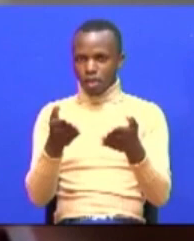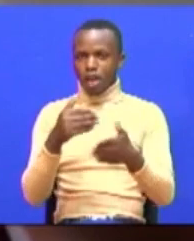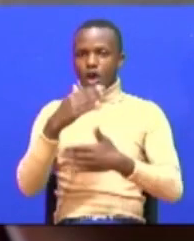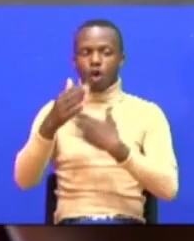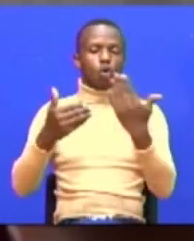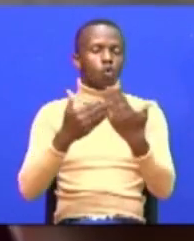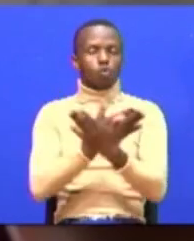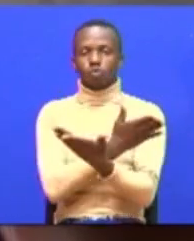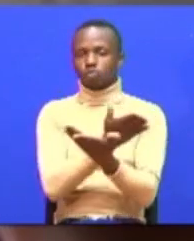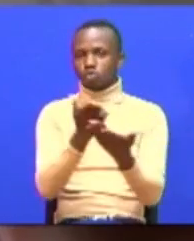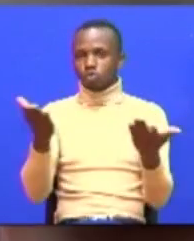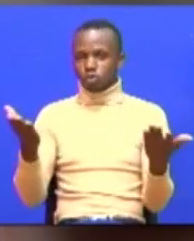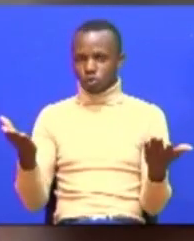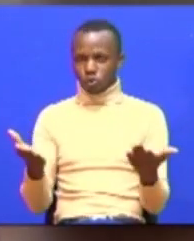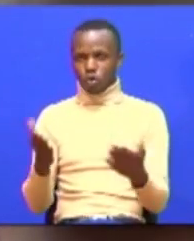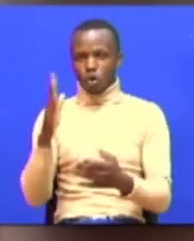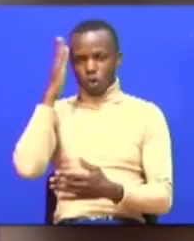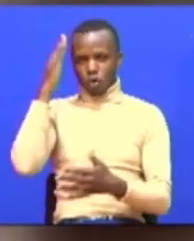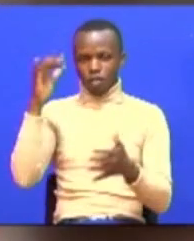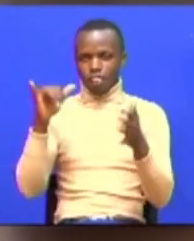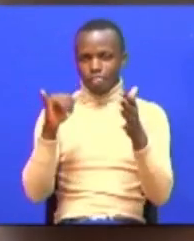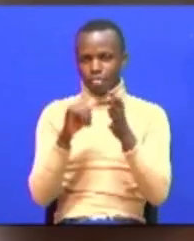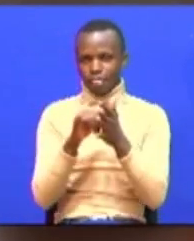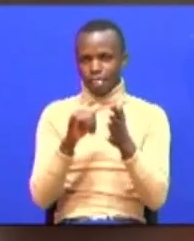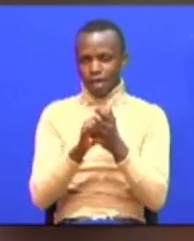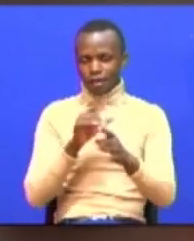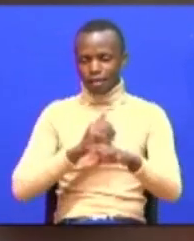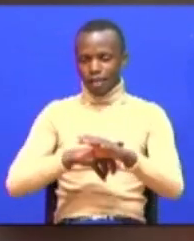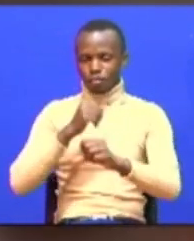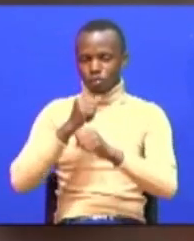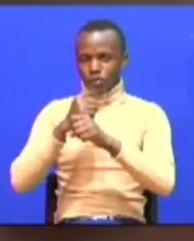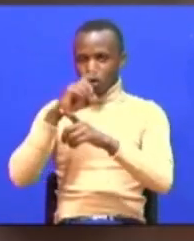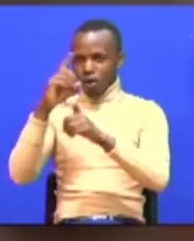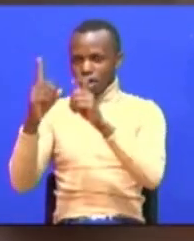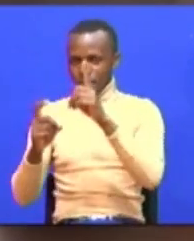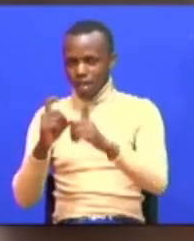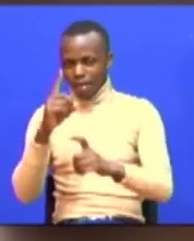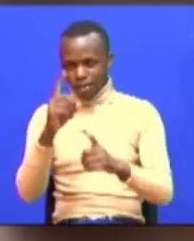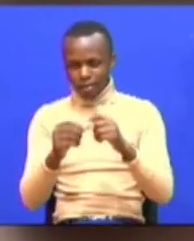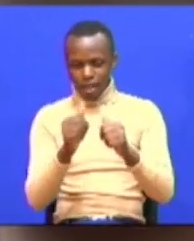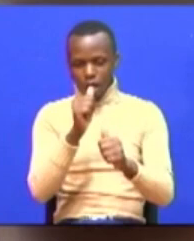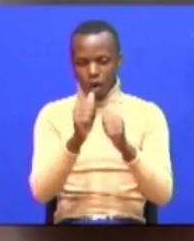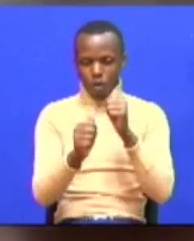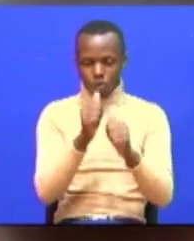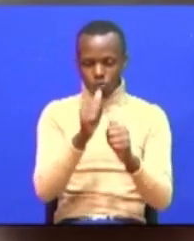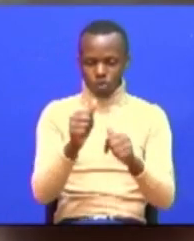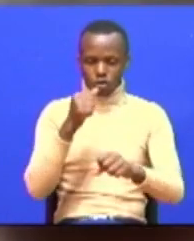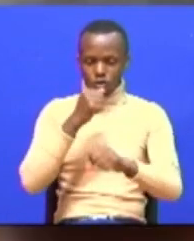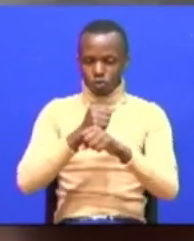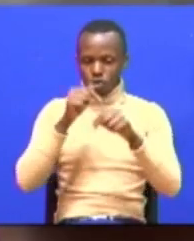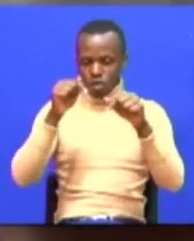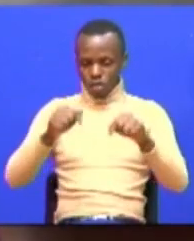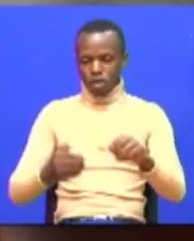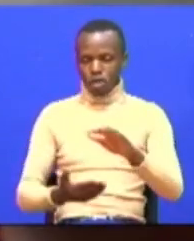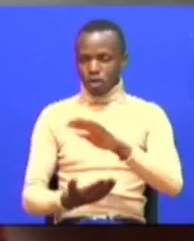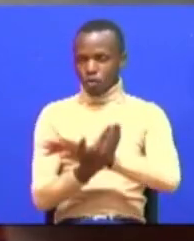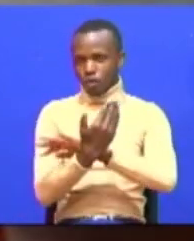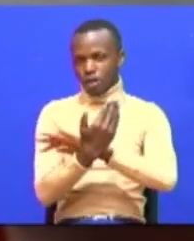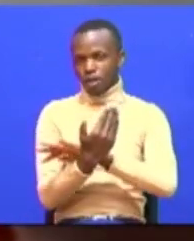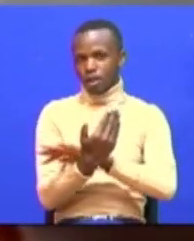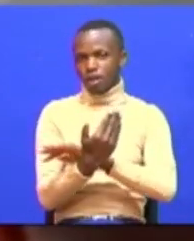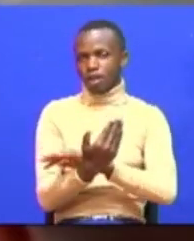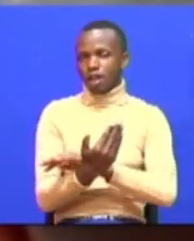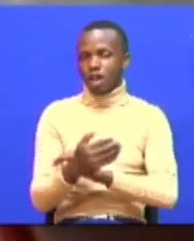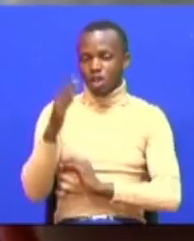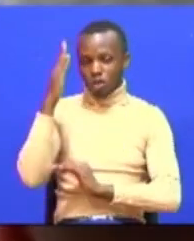wenu mjue ya kwamba wakati mnafanya mtihani ambayo mnaenda kufanya leo asubuhi, mjue